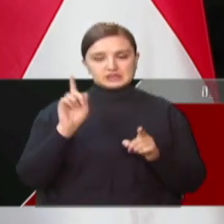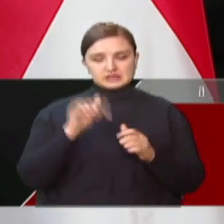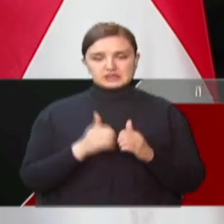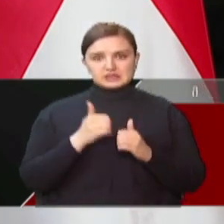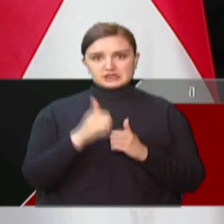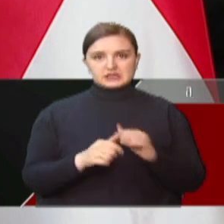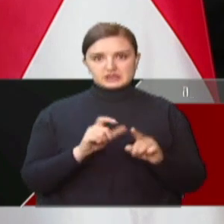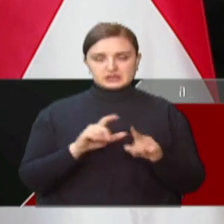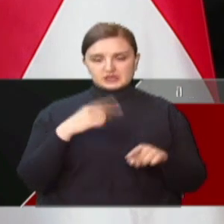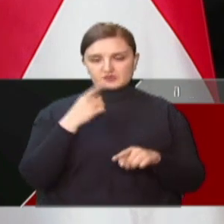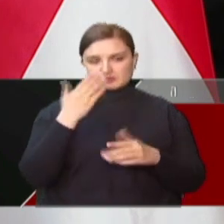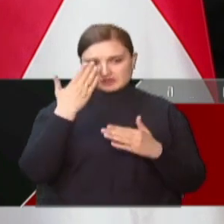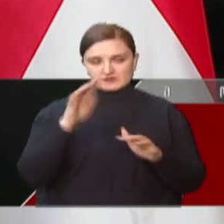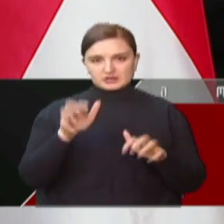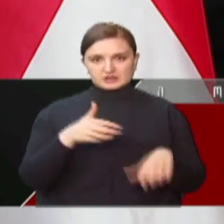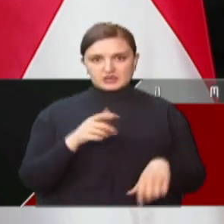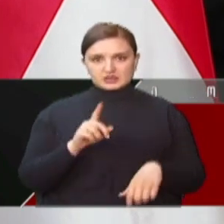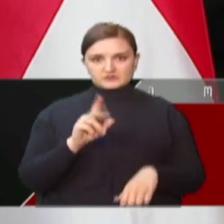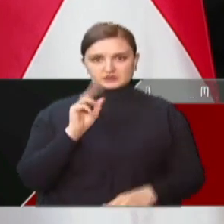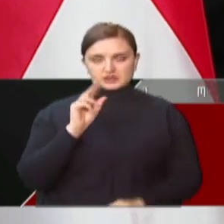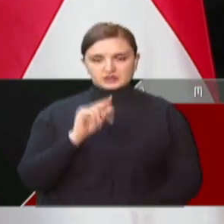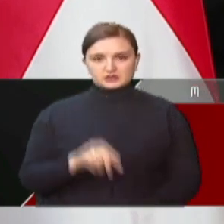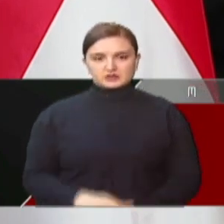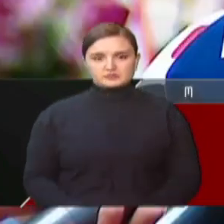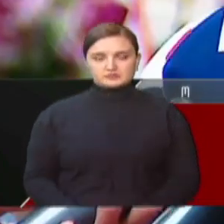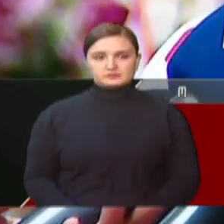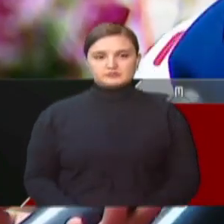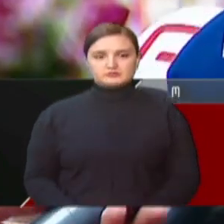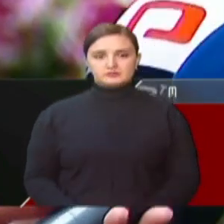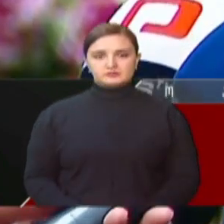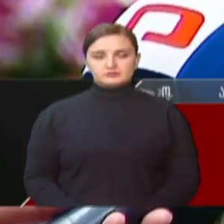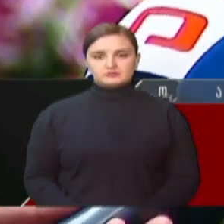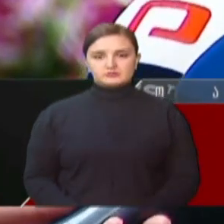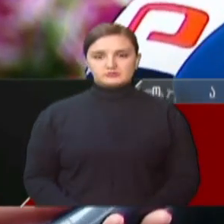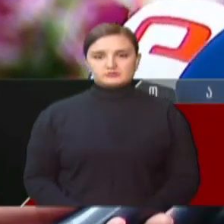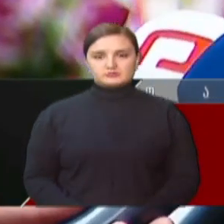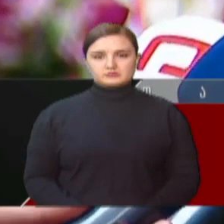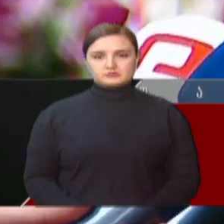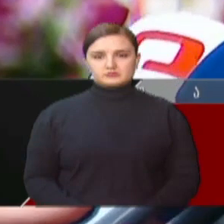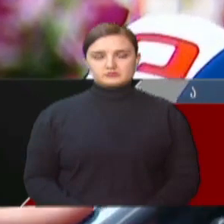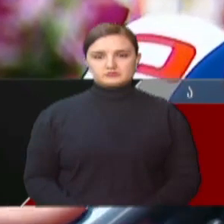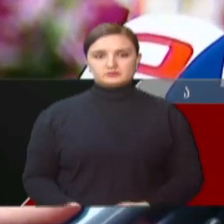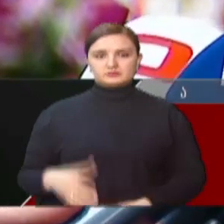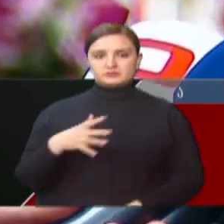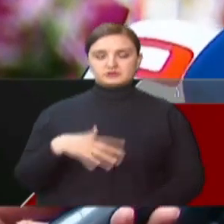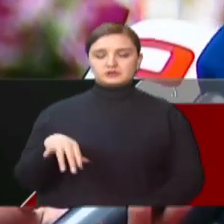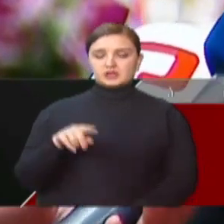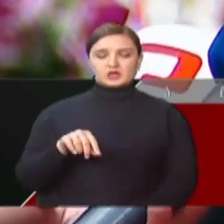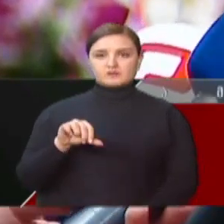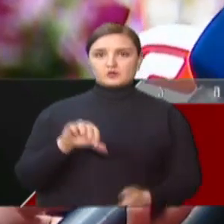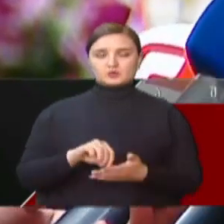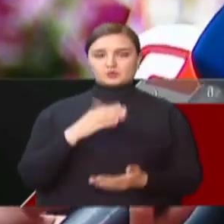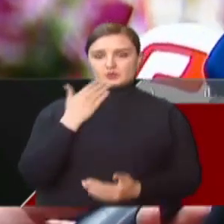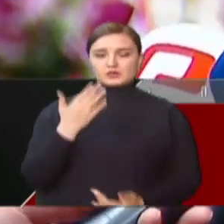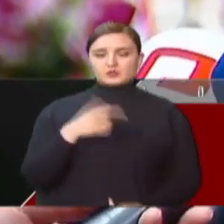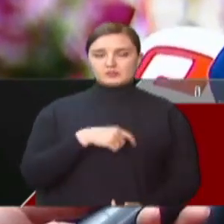დაანონსება იმის გამო, რომ სხვა მარ წაგართვას მე რომელიმე თარიღში აქციის გამართვის უფლება. სამ აქციის ორგანიზატორები რამდენადაც ხვდები საქართველოში არ არიან. მათ შორის